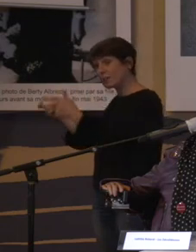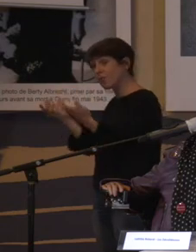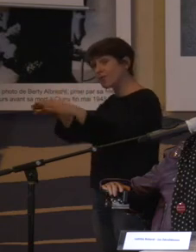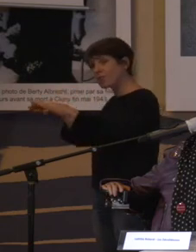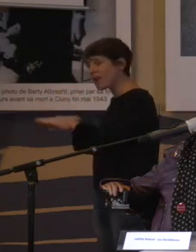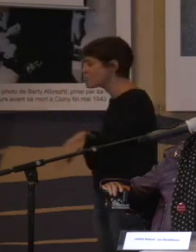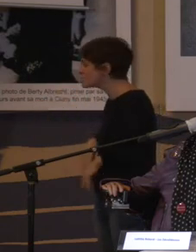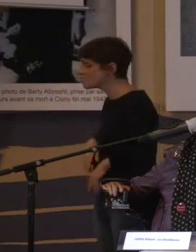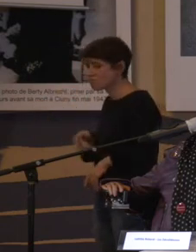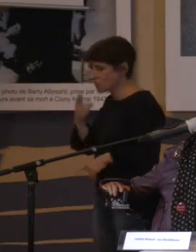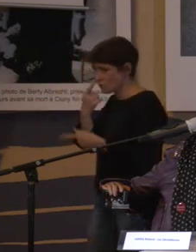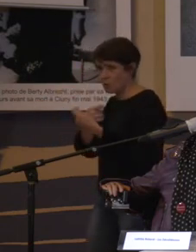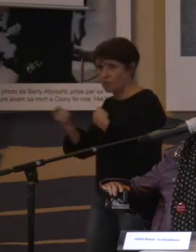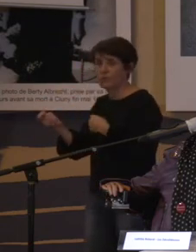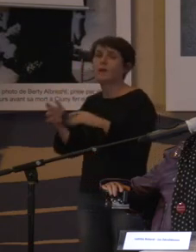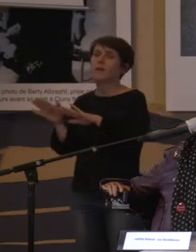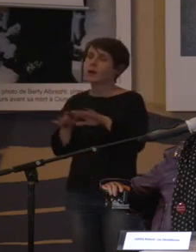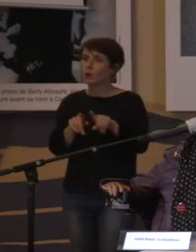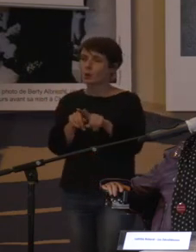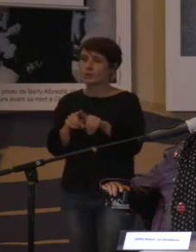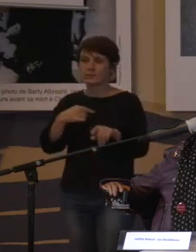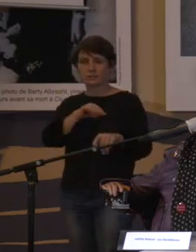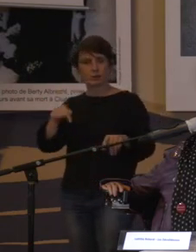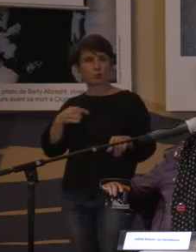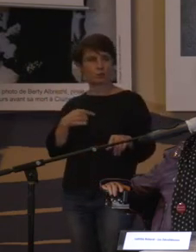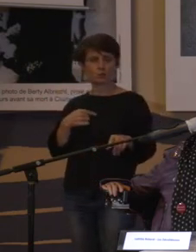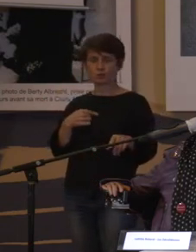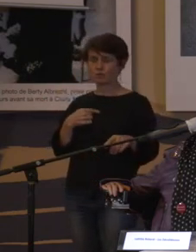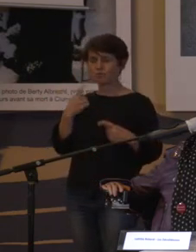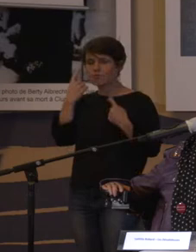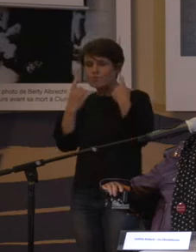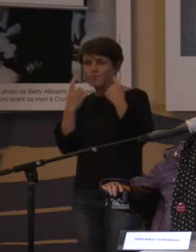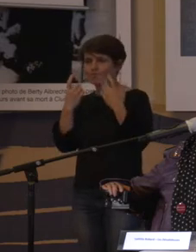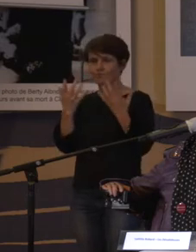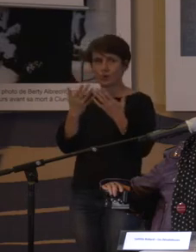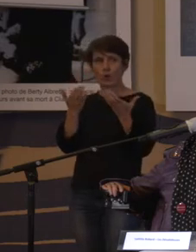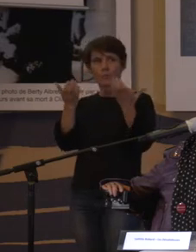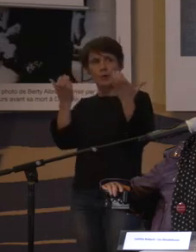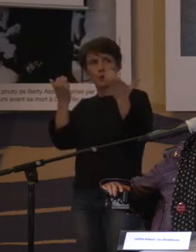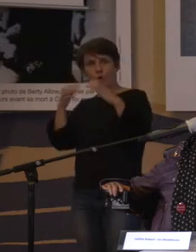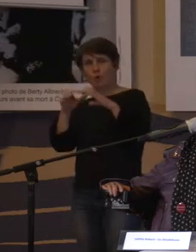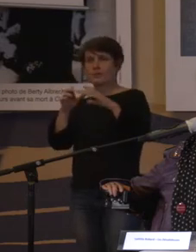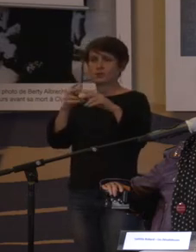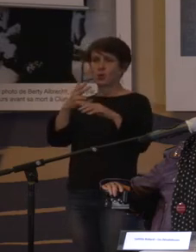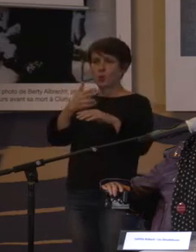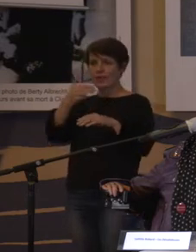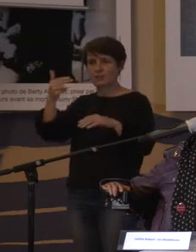sommes particulièrement indignés sur cette question, il y a la question de la Commission nationale consultative des droits de l'homme,